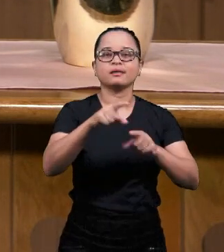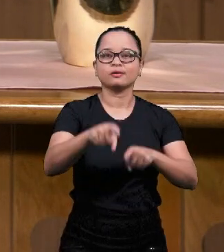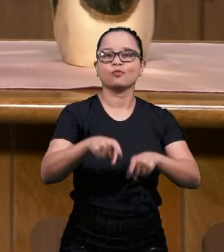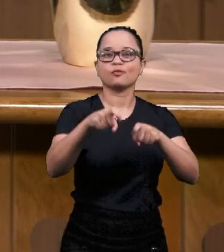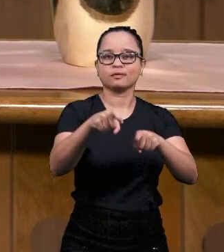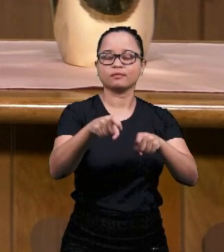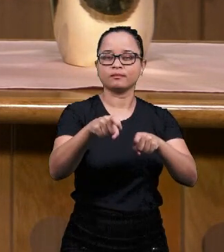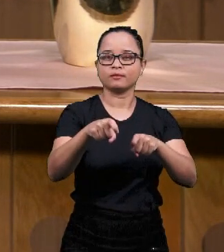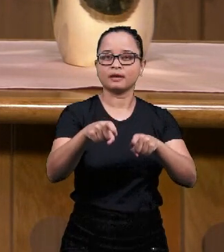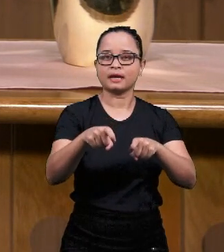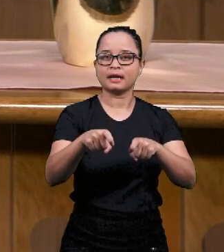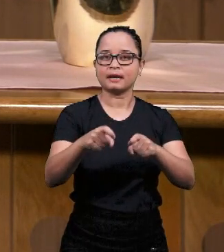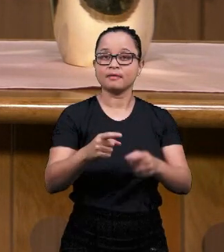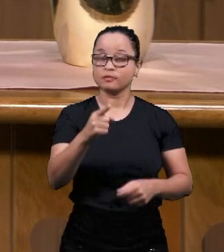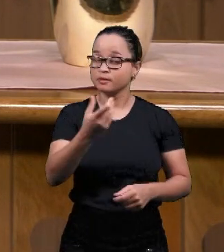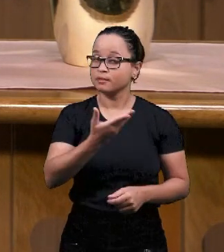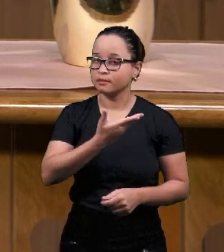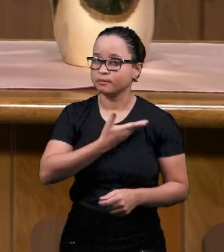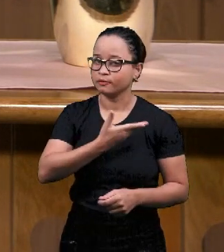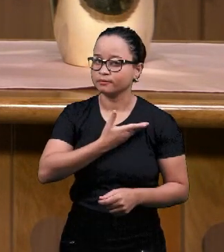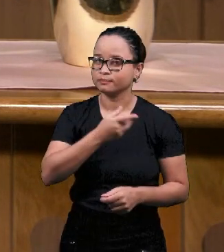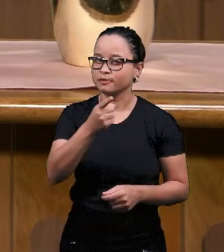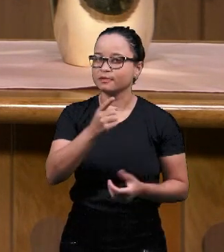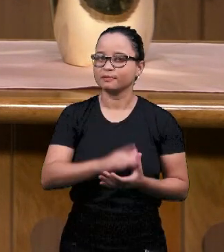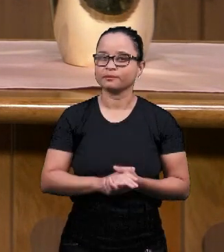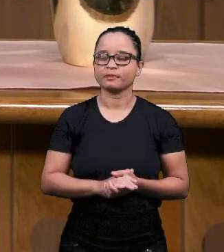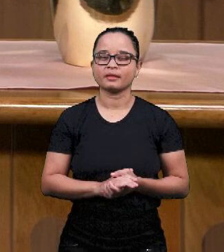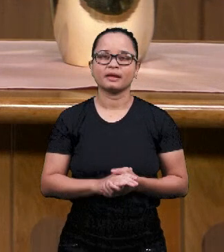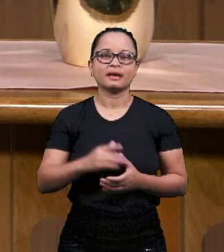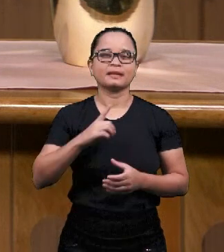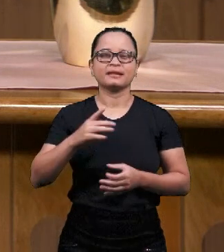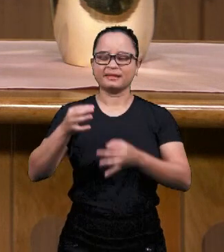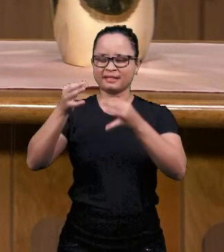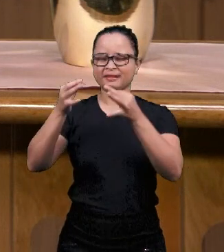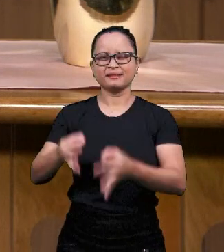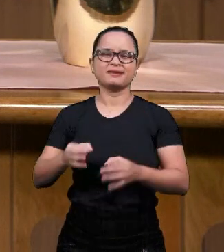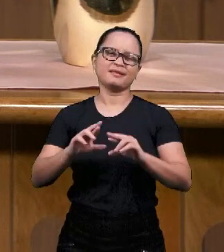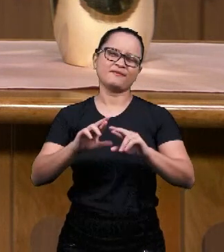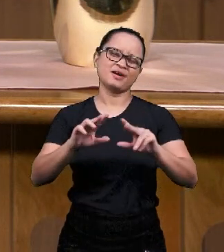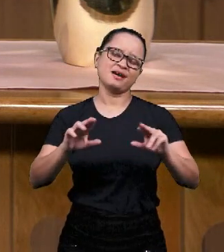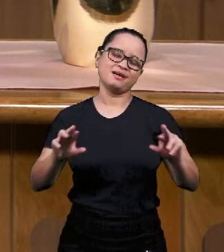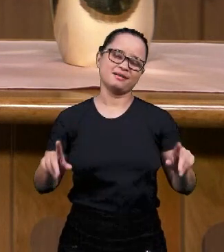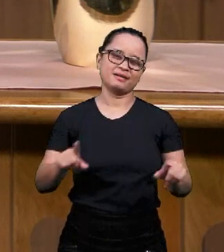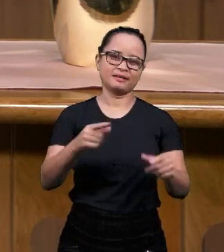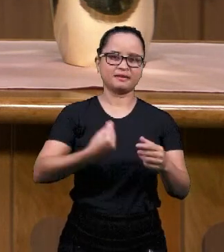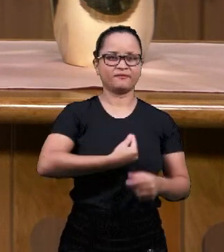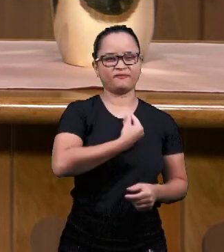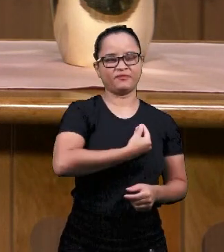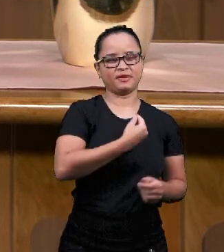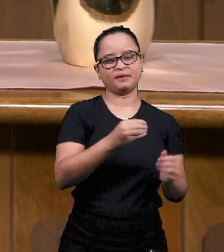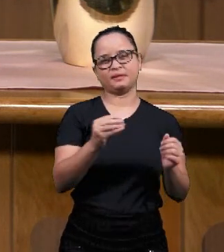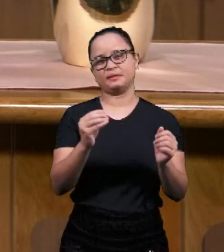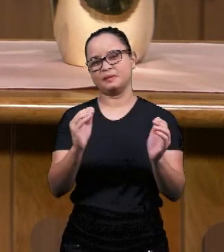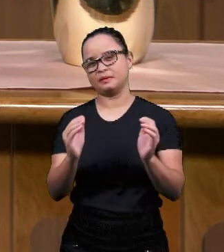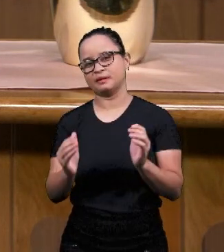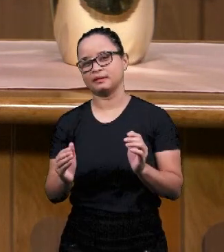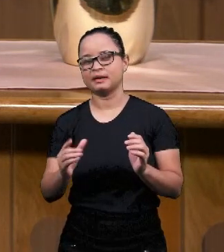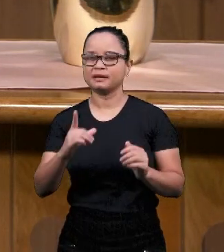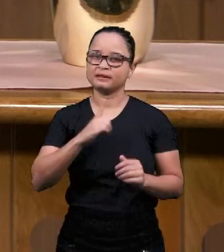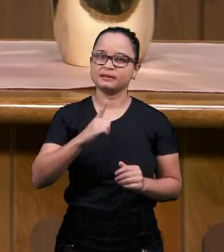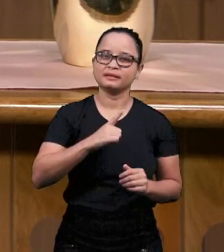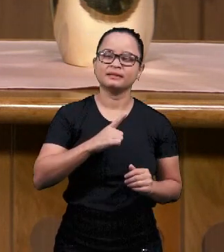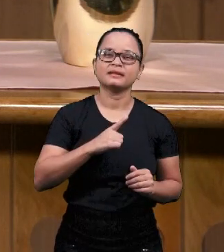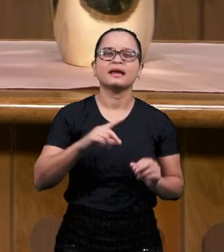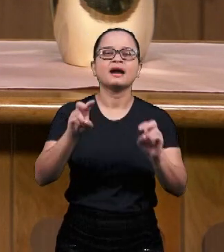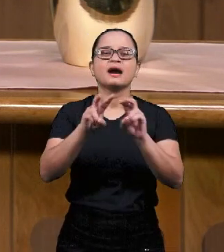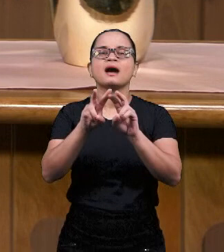Мой друг, мой брат, у тебя много, может быть, уверенности в этой жизни. Может быть,